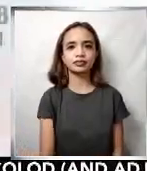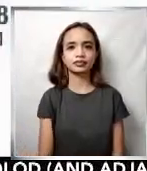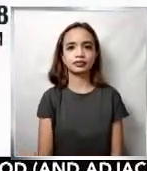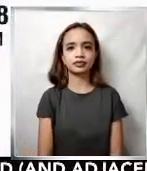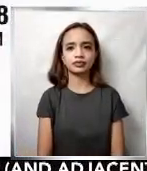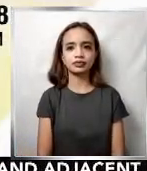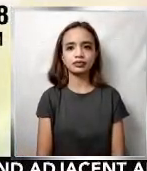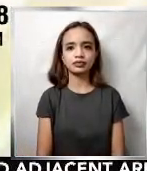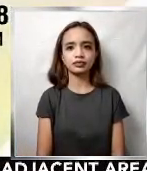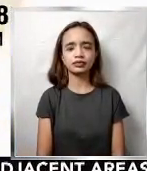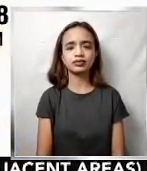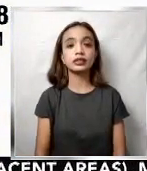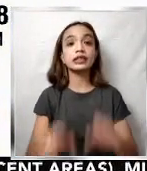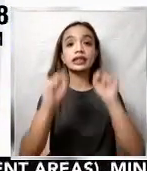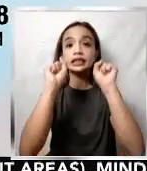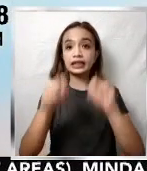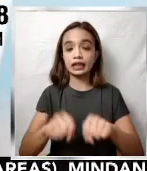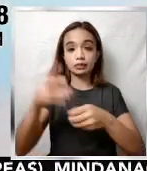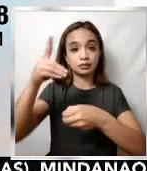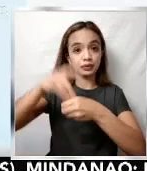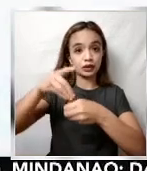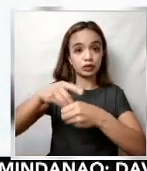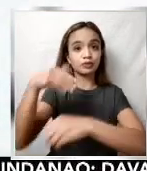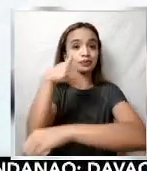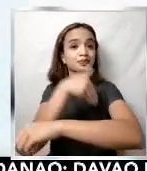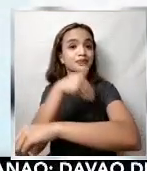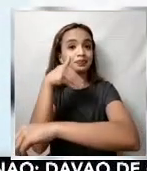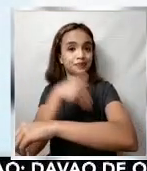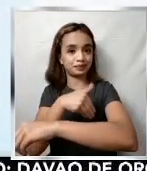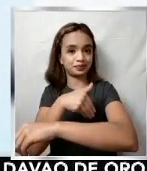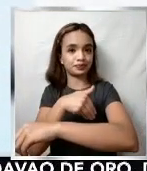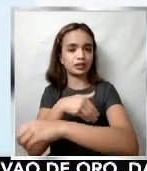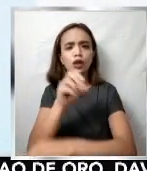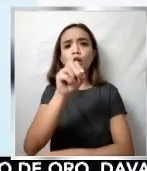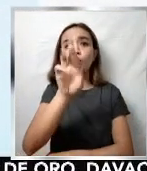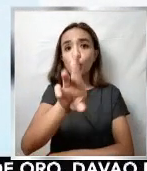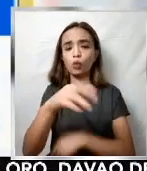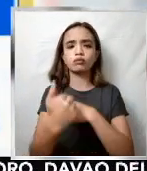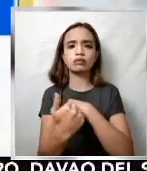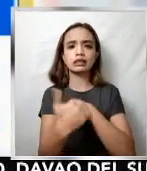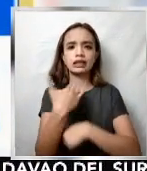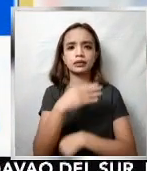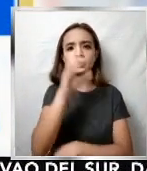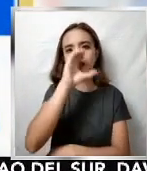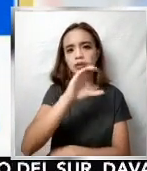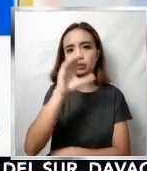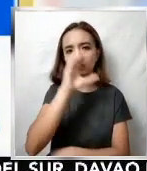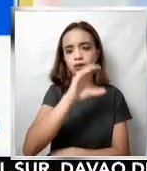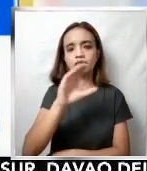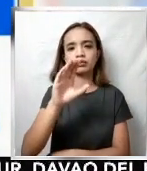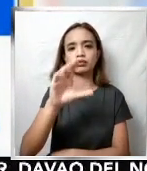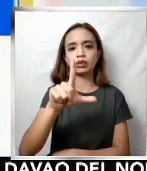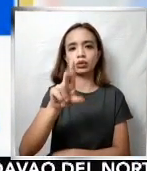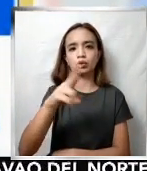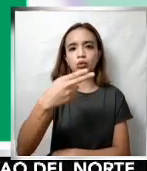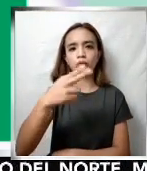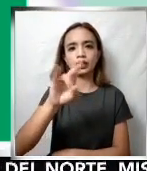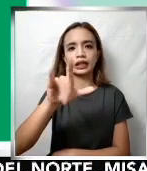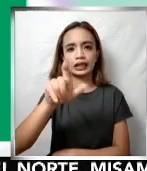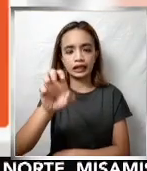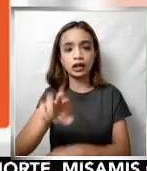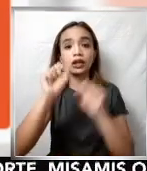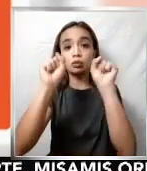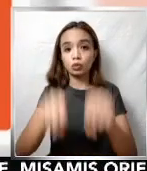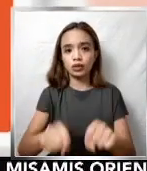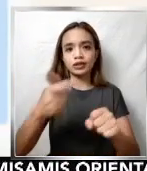Maaari po kayong magdeposito sa aming mga bank account o magpadala sa Cebuana Luwelier. Pwede rin online via GCash,